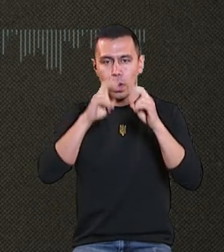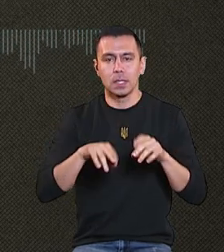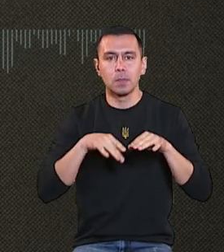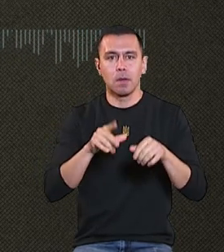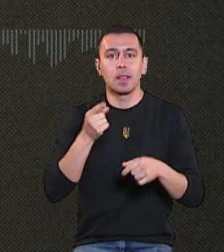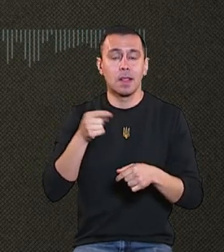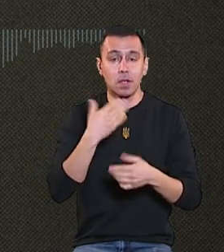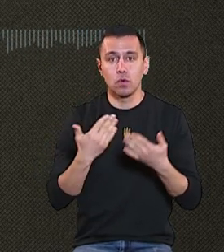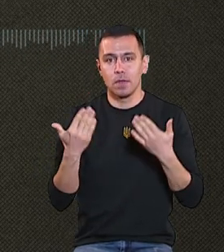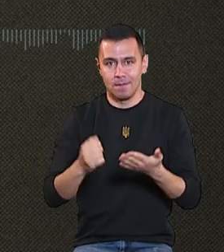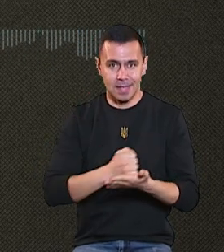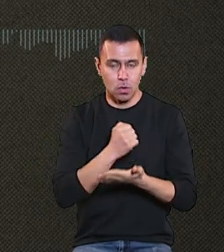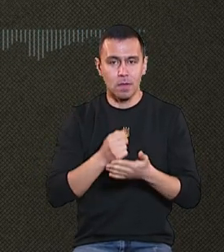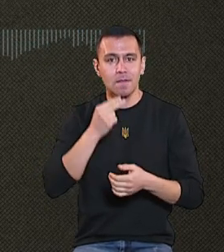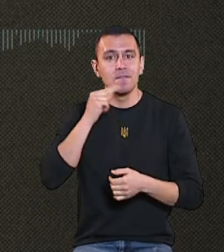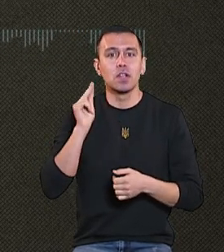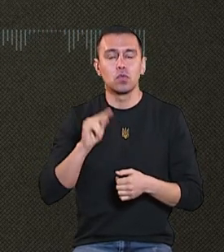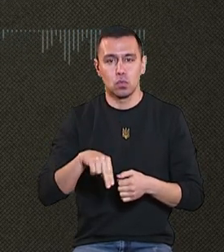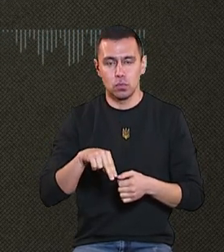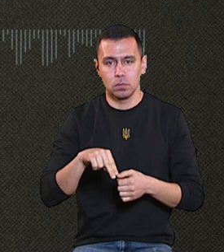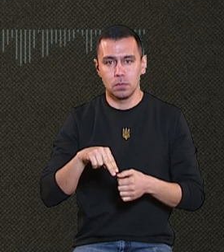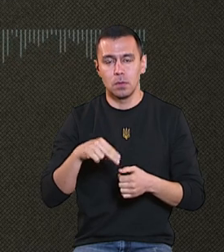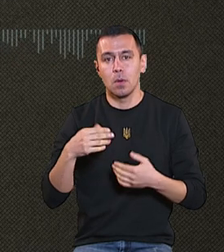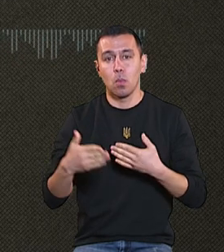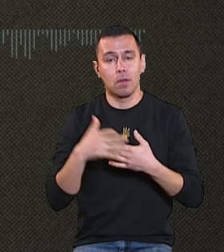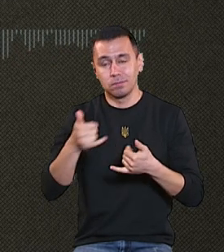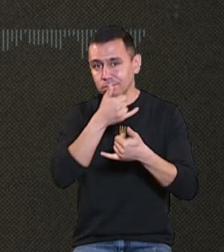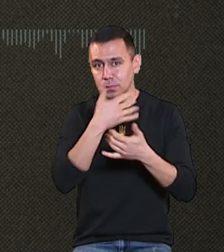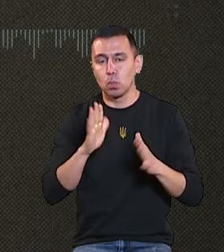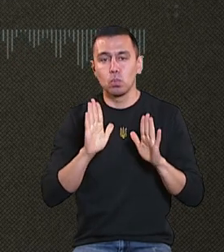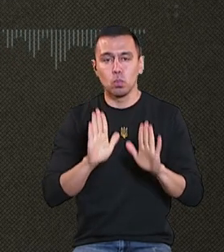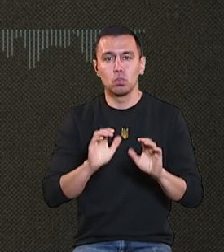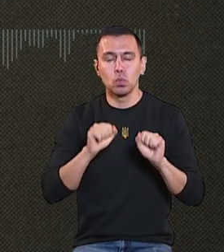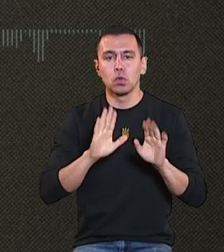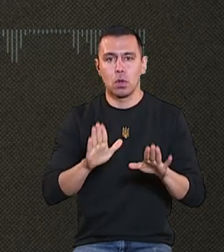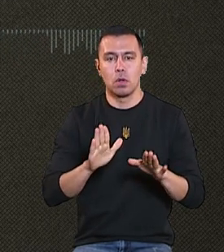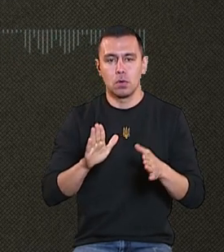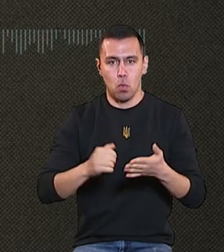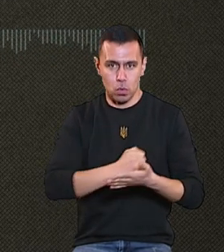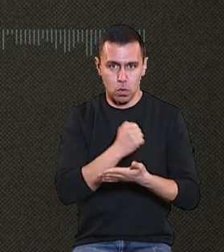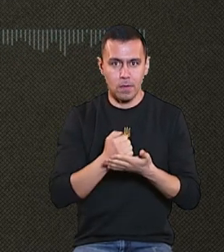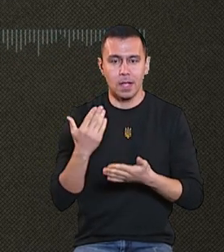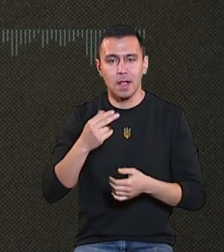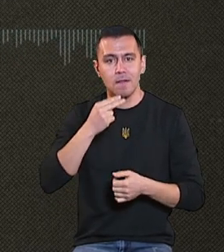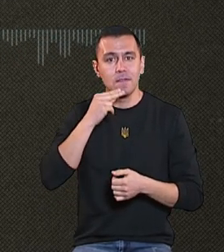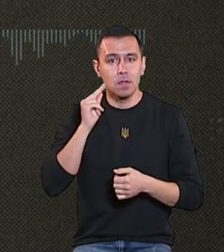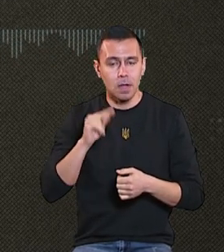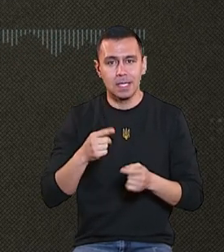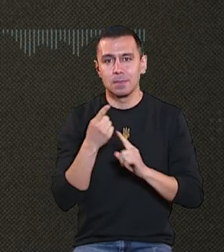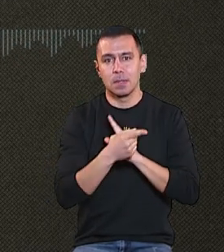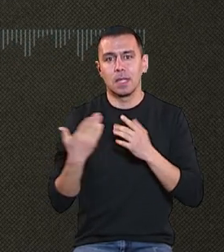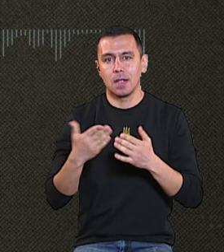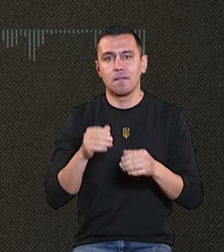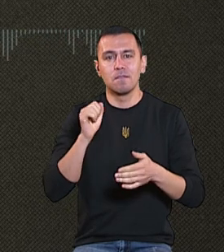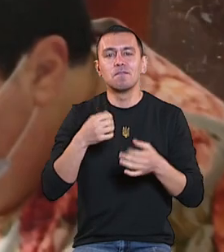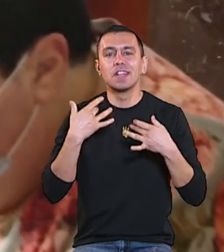і навіть якщо він встановить вину Крайтора, покарати він їх не зможе. Він може просто констатувати їхню винуватість і звільнити їх від